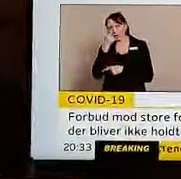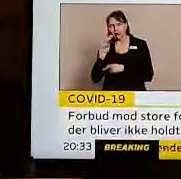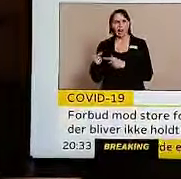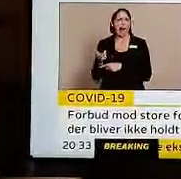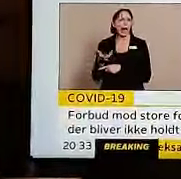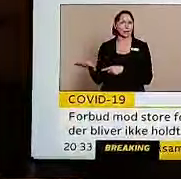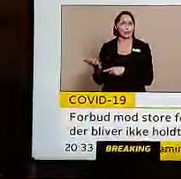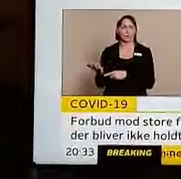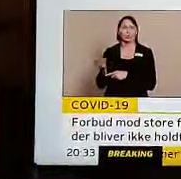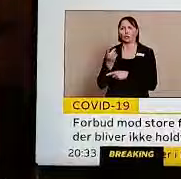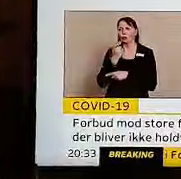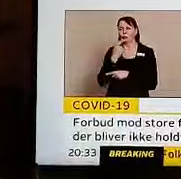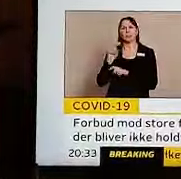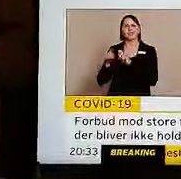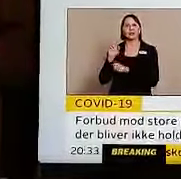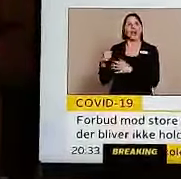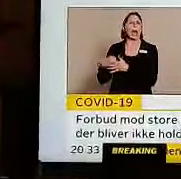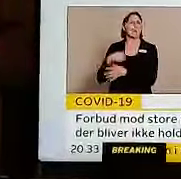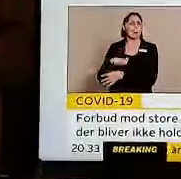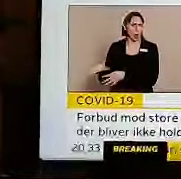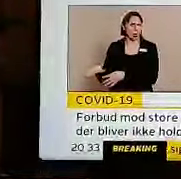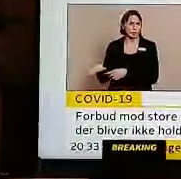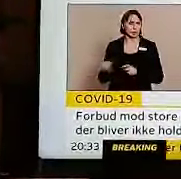أجهزتهم التنفسية إذا أحد